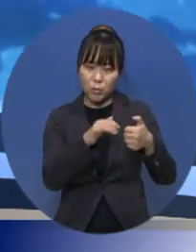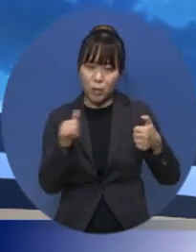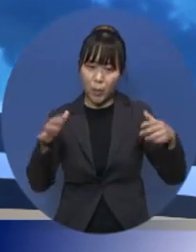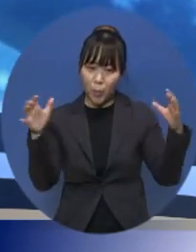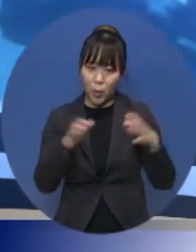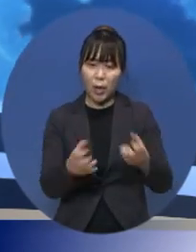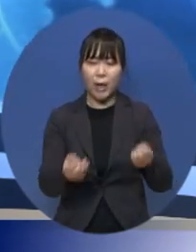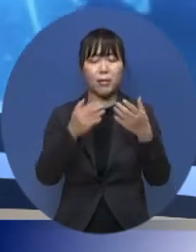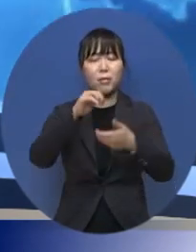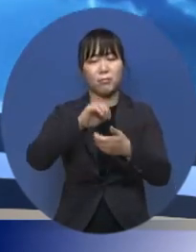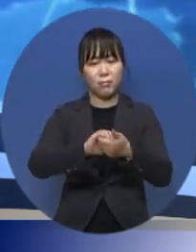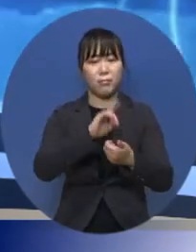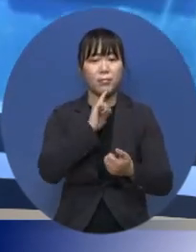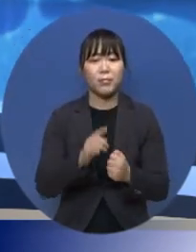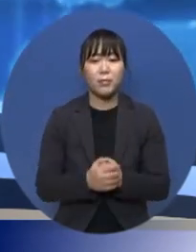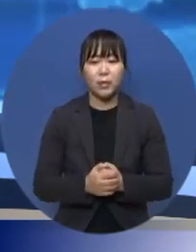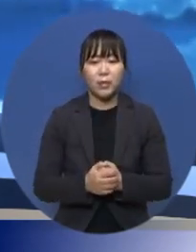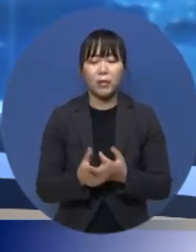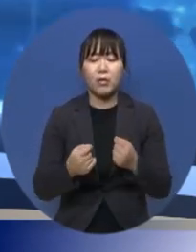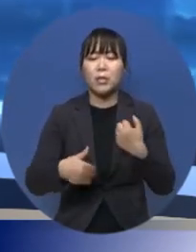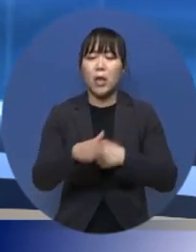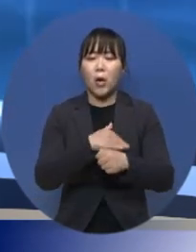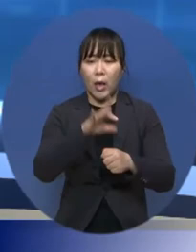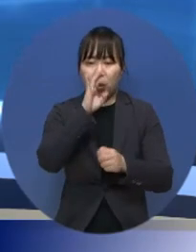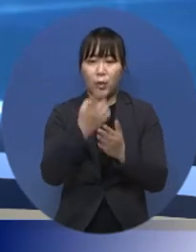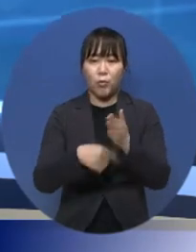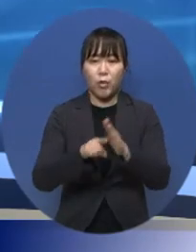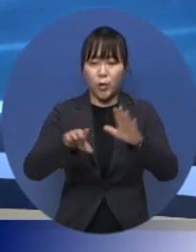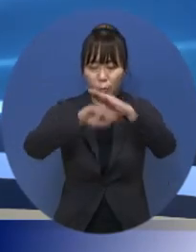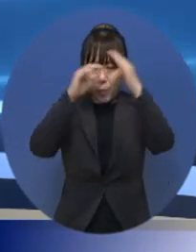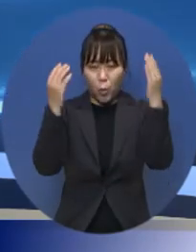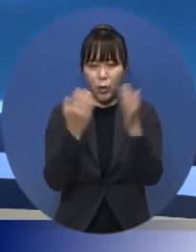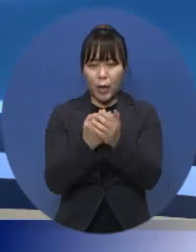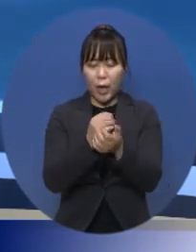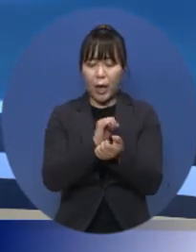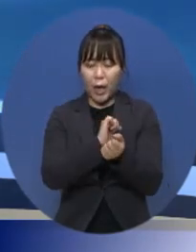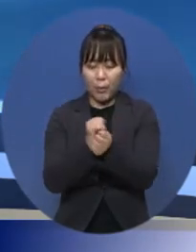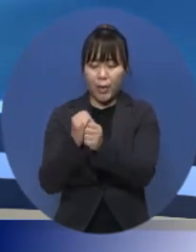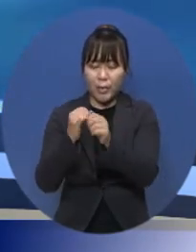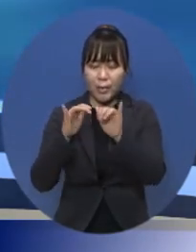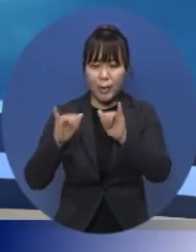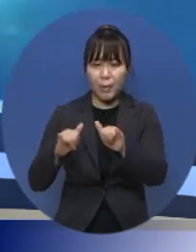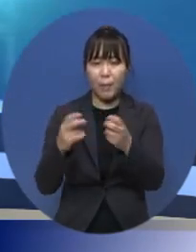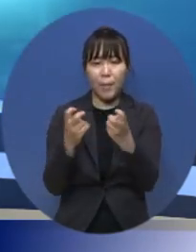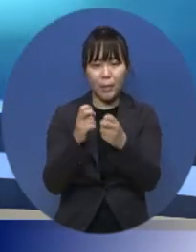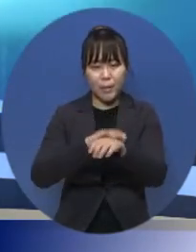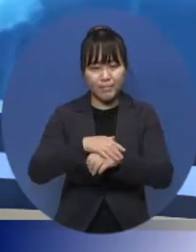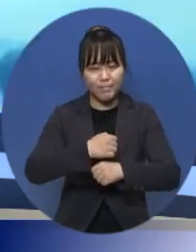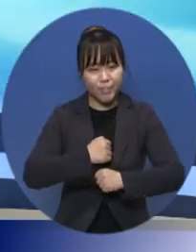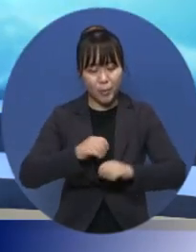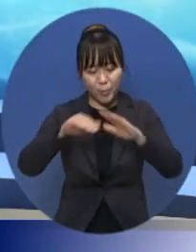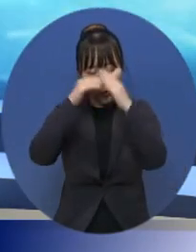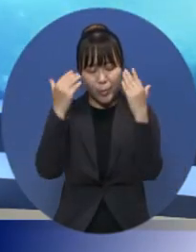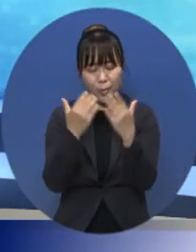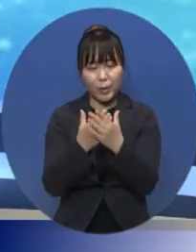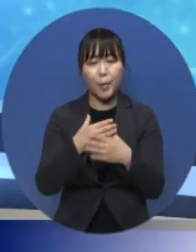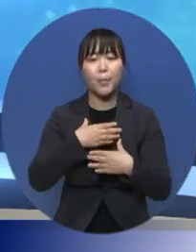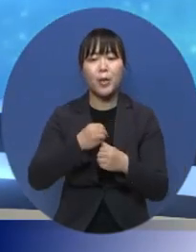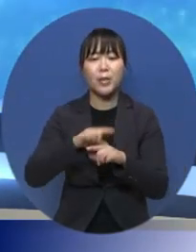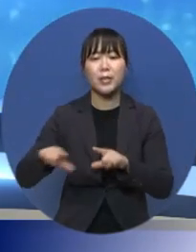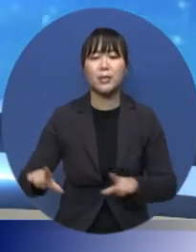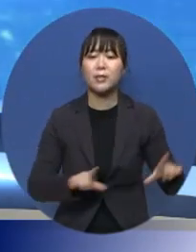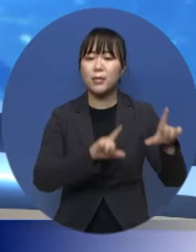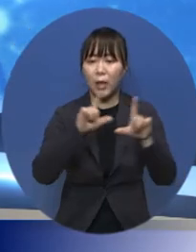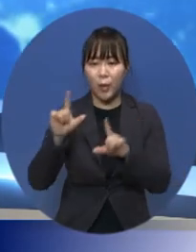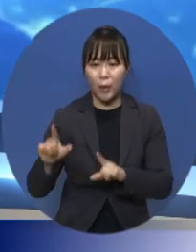제한되는데요. 이러한 상황까지 오지 않도록 우리 모두 감염 예방수칙을 철저히 지켜 모두가 편리한